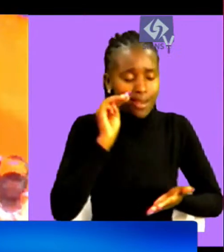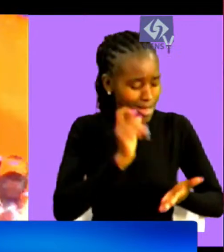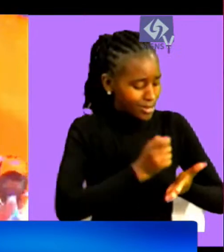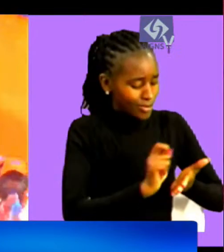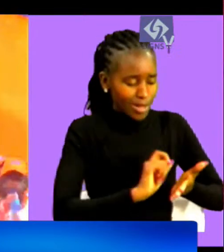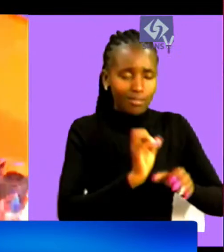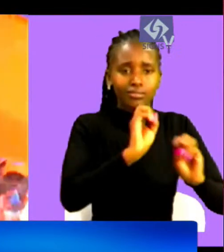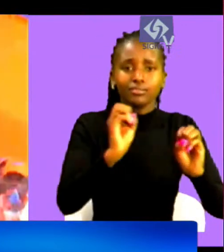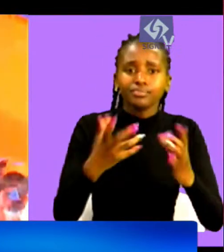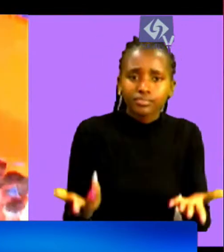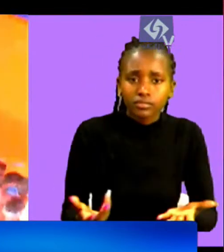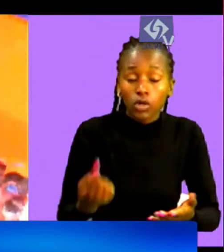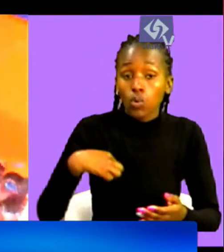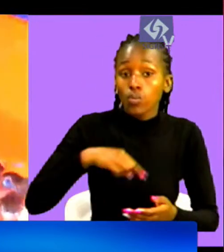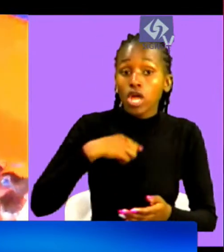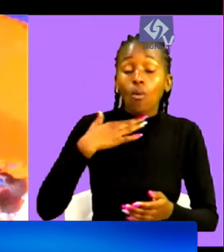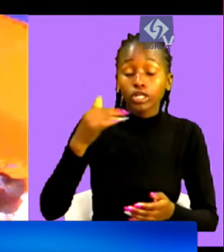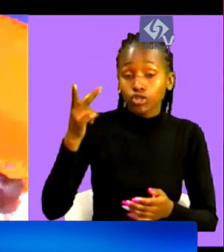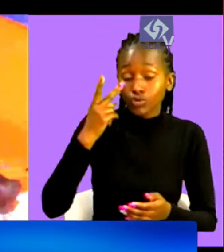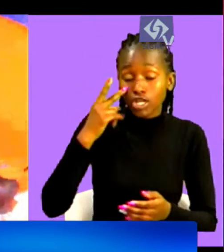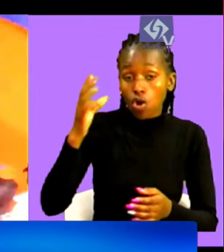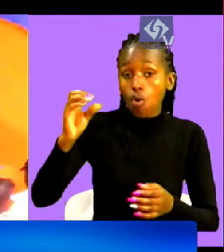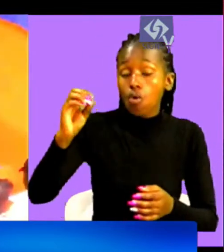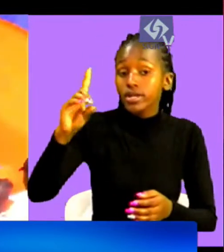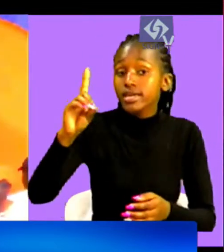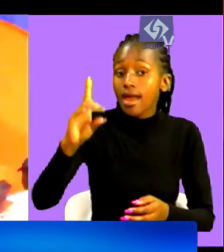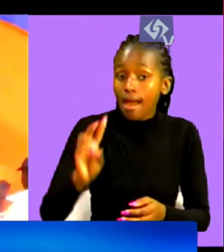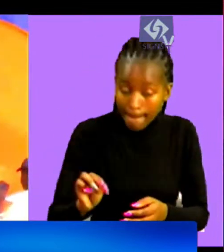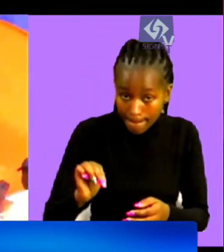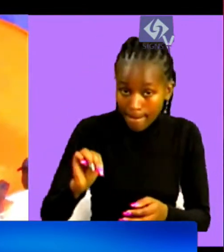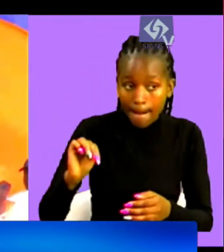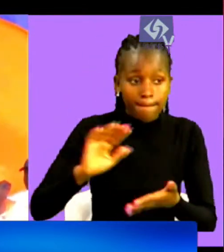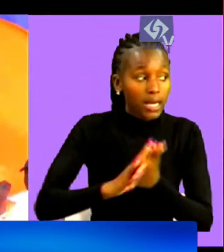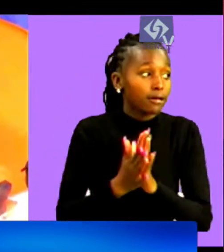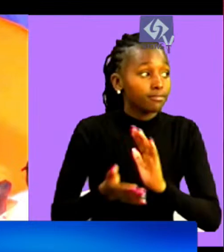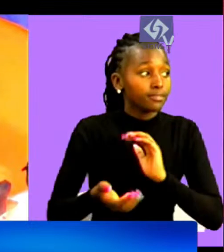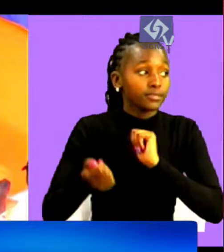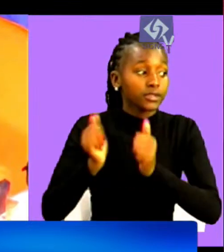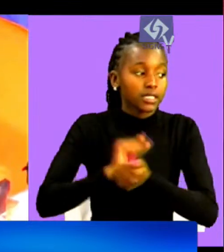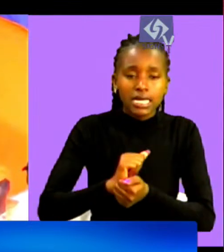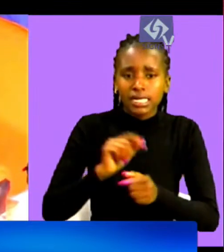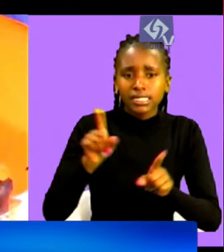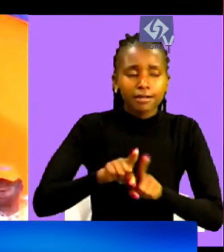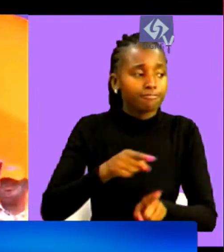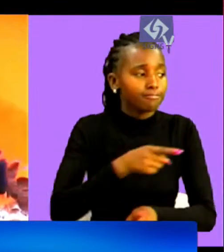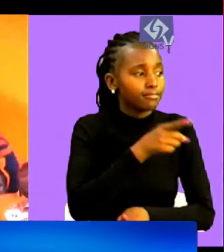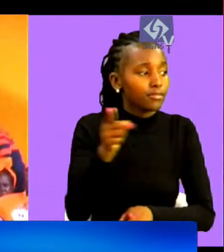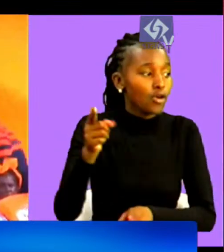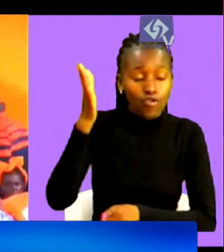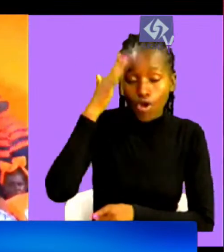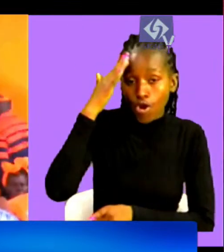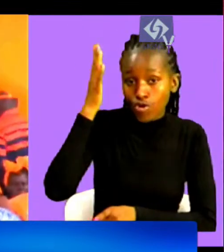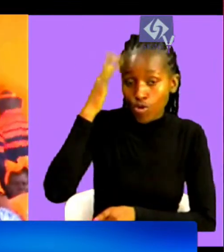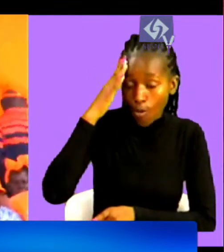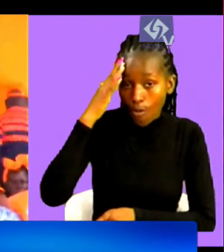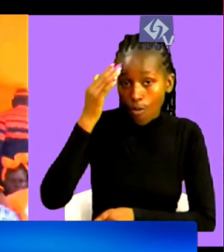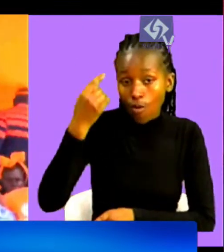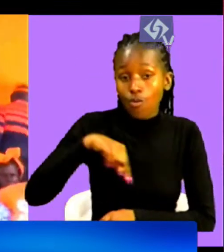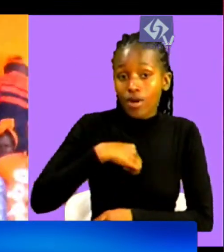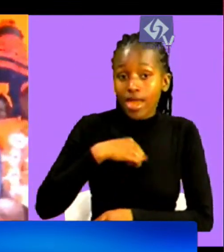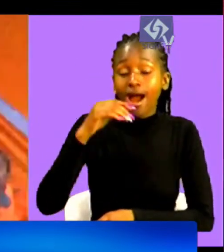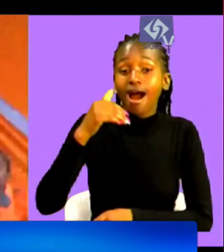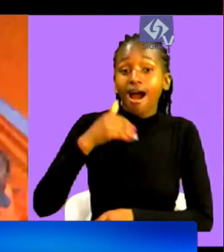nguvu kabisa. Na mnajua ODM iko katika muungano wa Azimio.